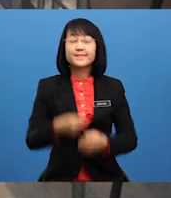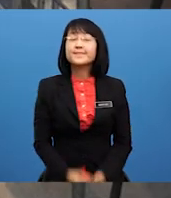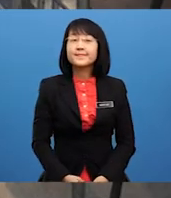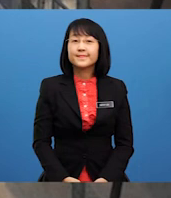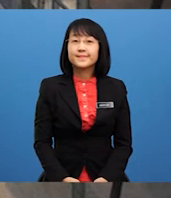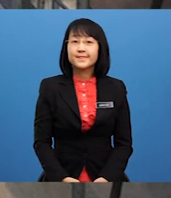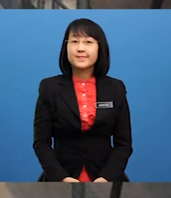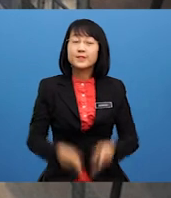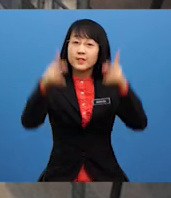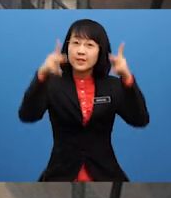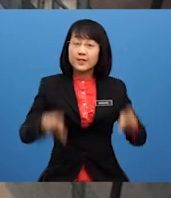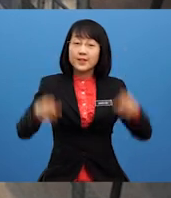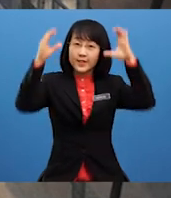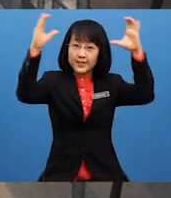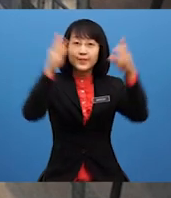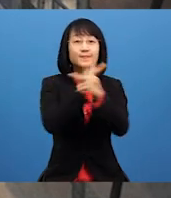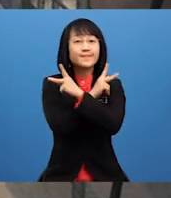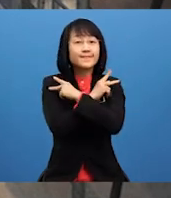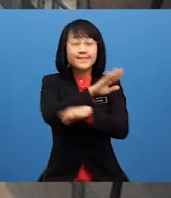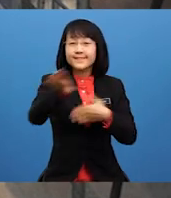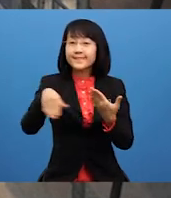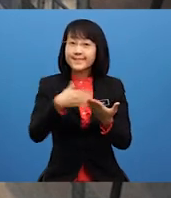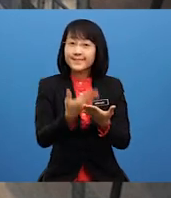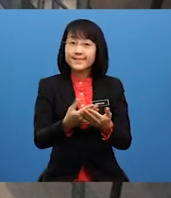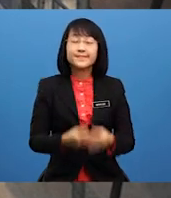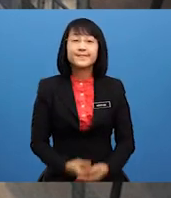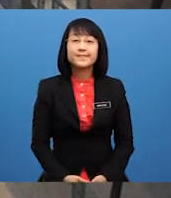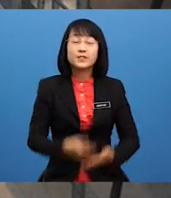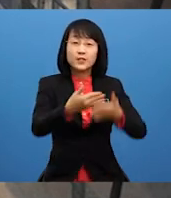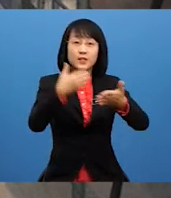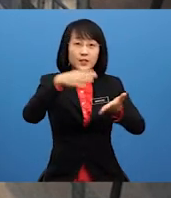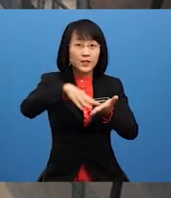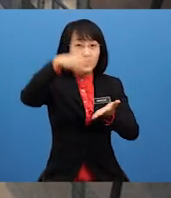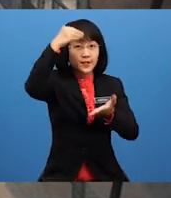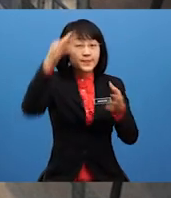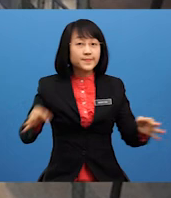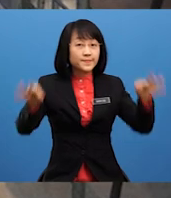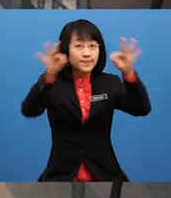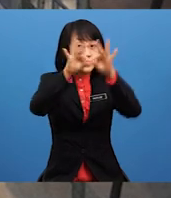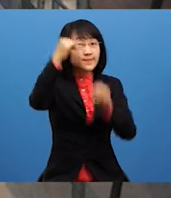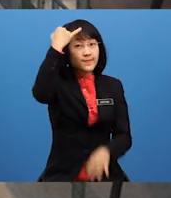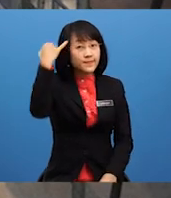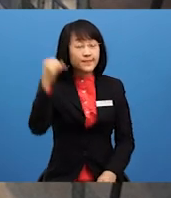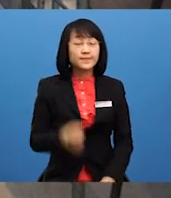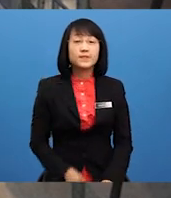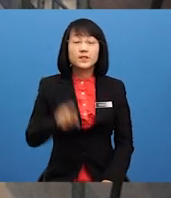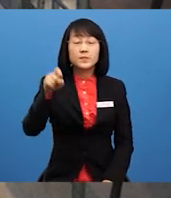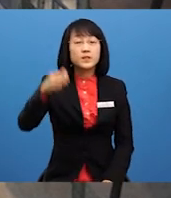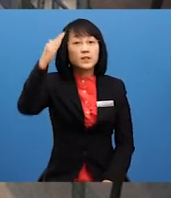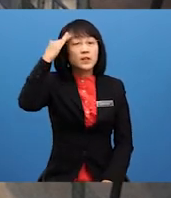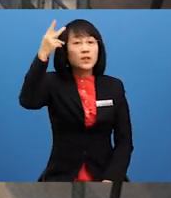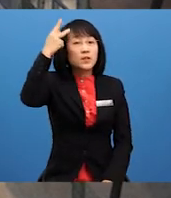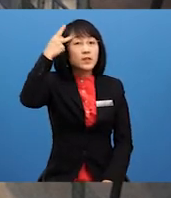Pelajar yang cikgu kasihi sekalian, sebelum mempelajari kepentingan ilmu, kita perlu mengetahui konsep